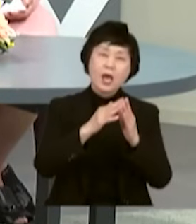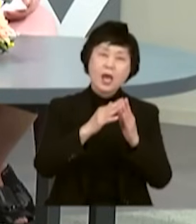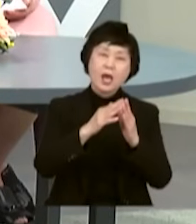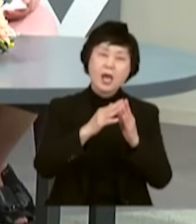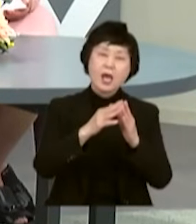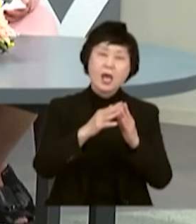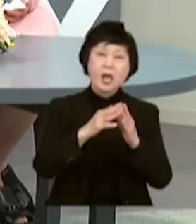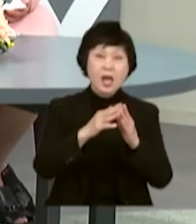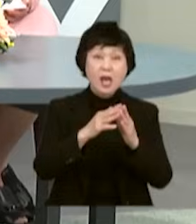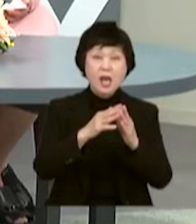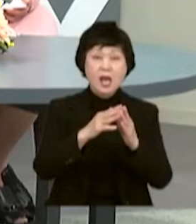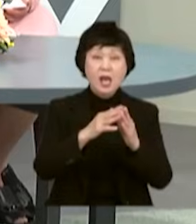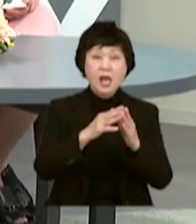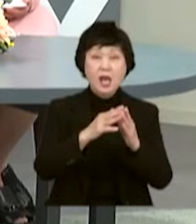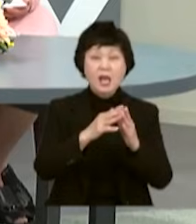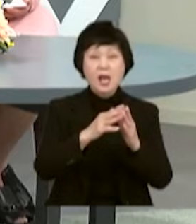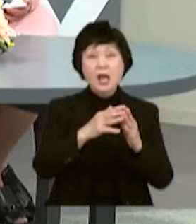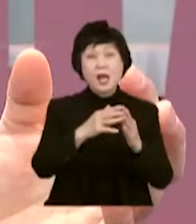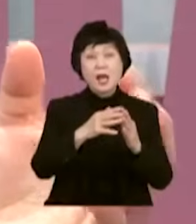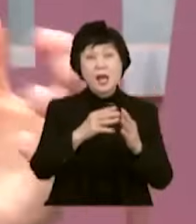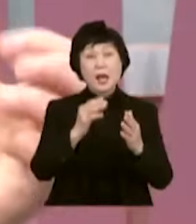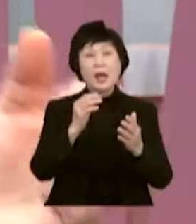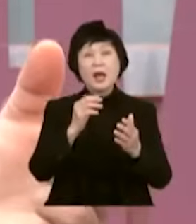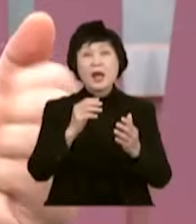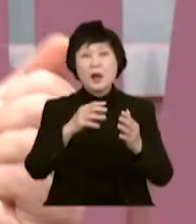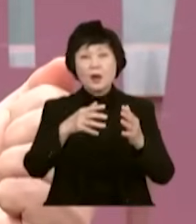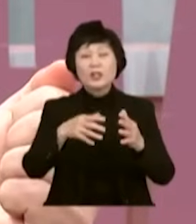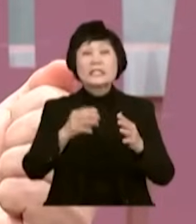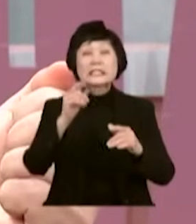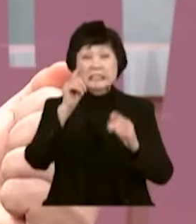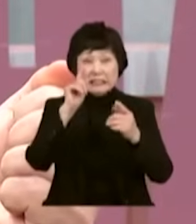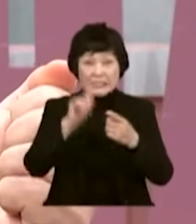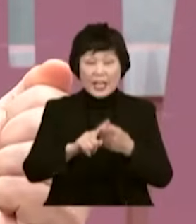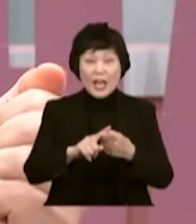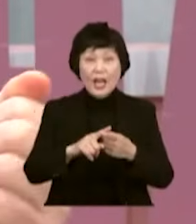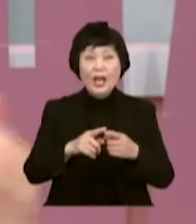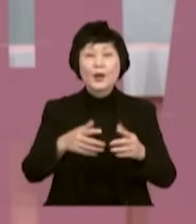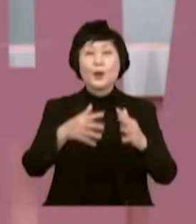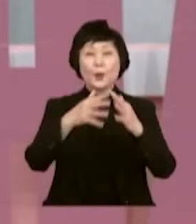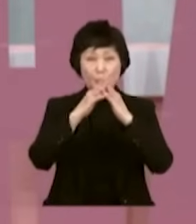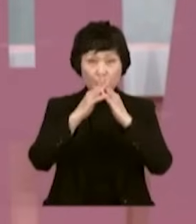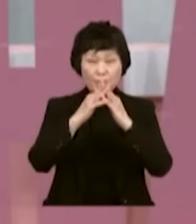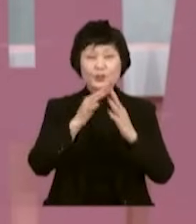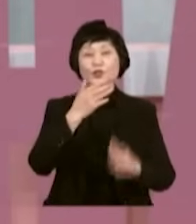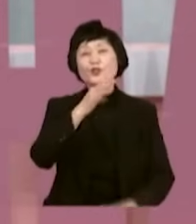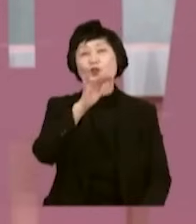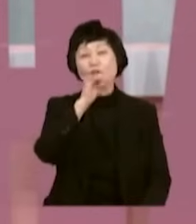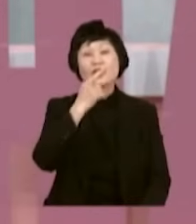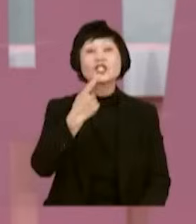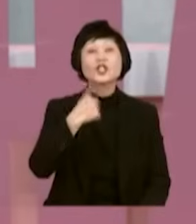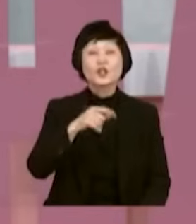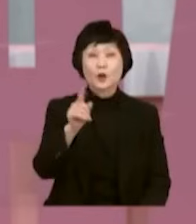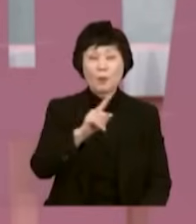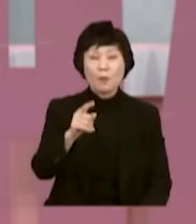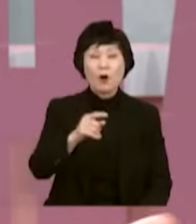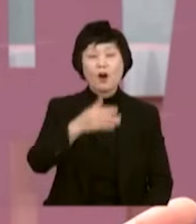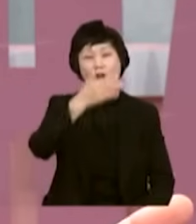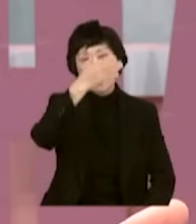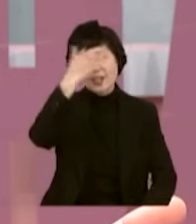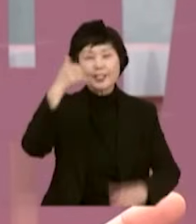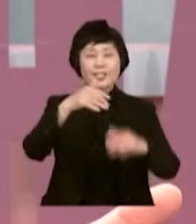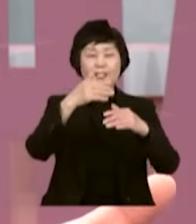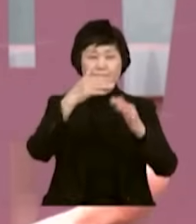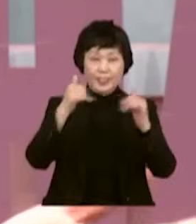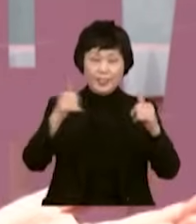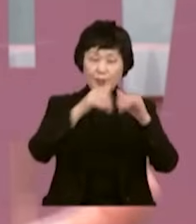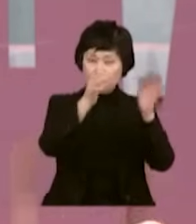300명 임원들입니다. 청년부 300명 기도하면서 자기가 있는 거를 옥합을 깨뜨려 헌금 내고 이제 드릴 게